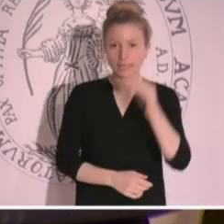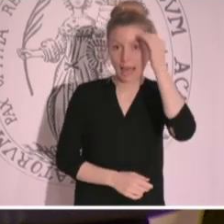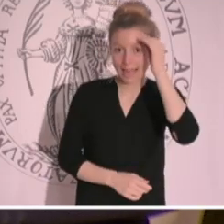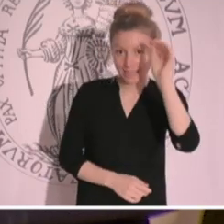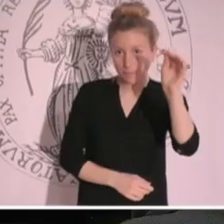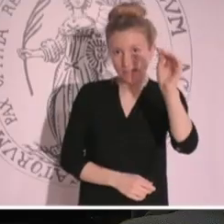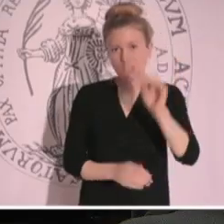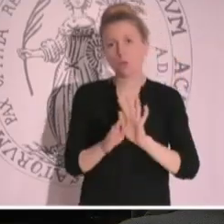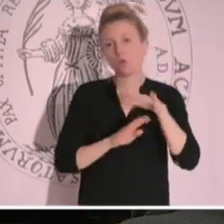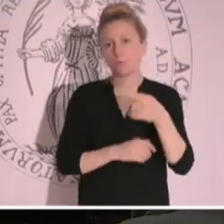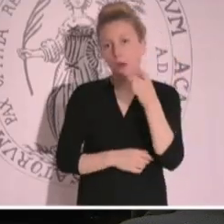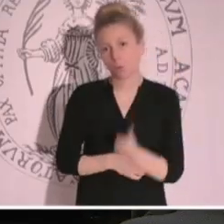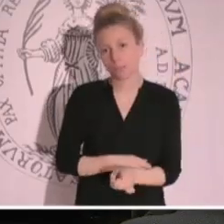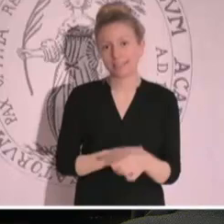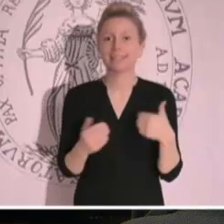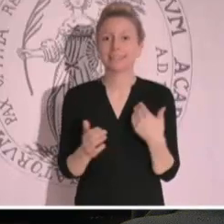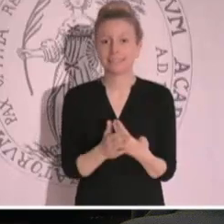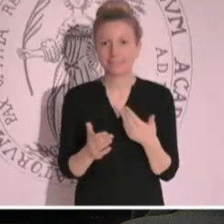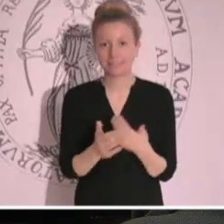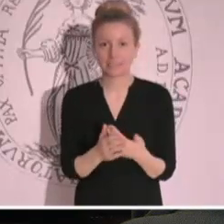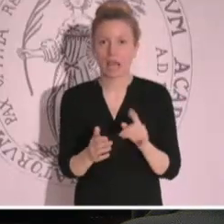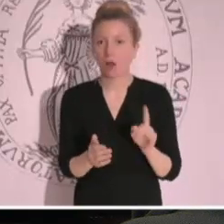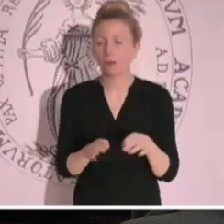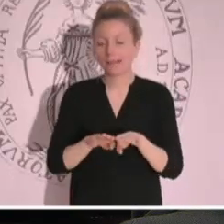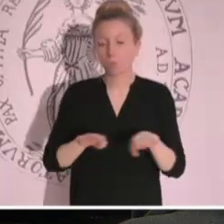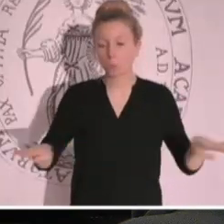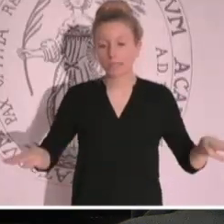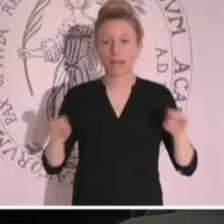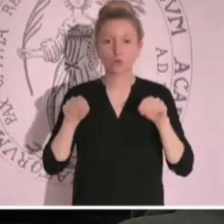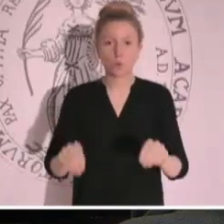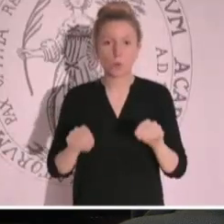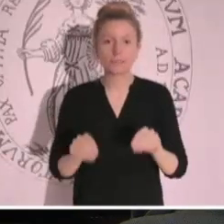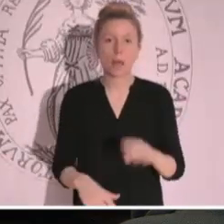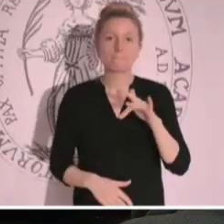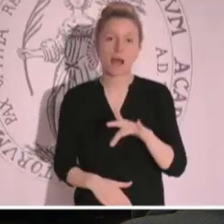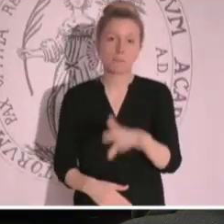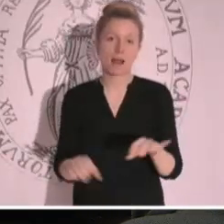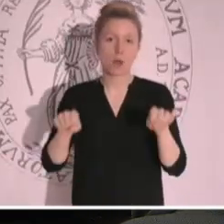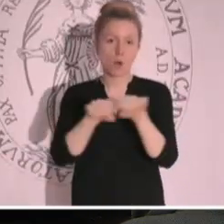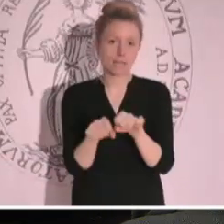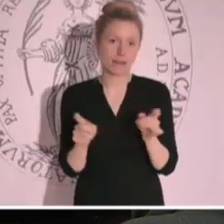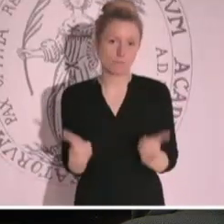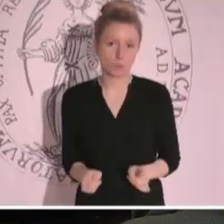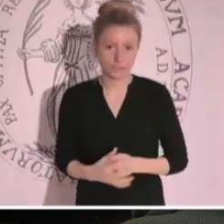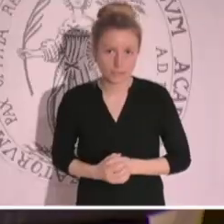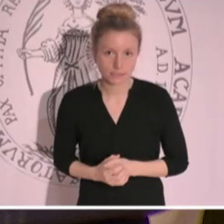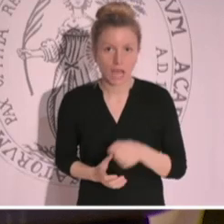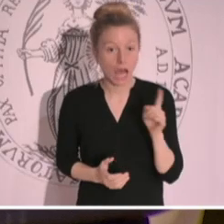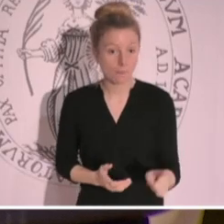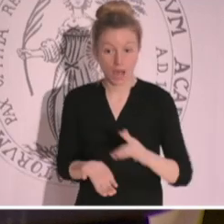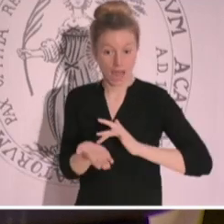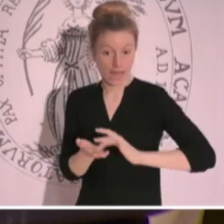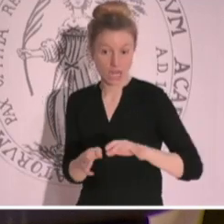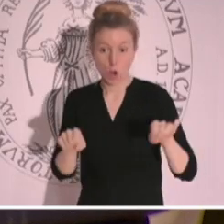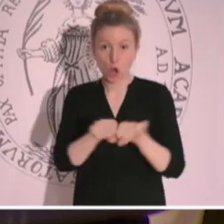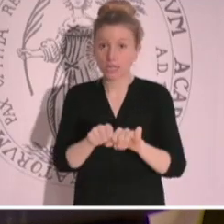laufen, gerade in den Grundlagen, drittes Semester noch. Aber nicht nur, wenn wir das im Griff kriegen, also die meisten Veranstaltungen sind